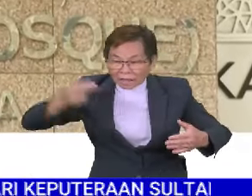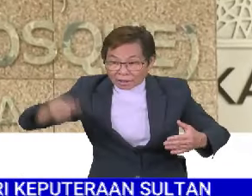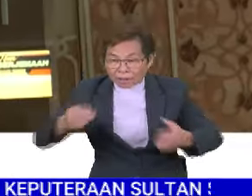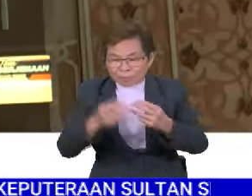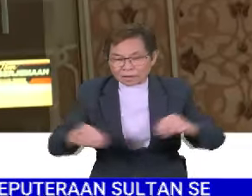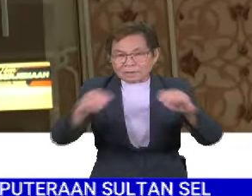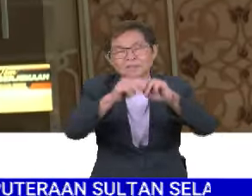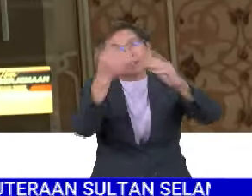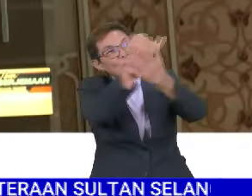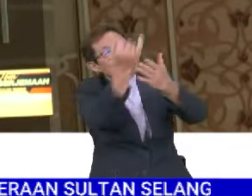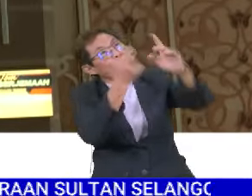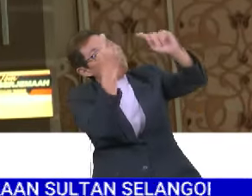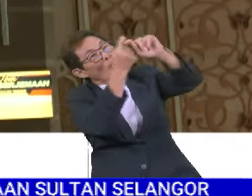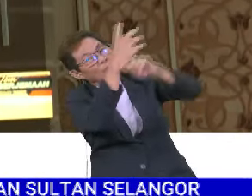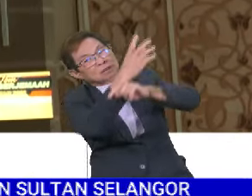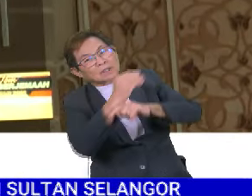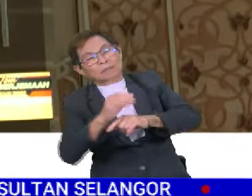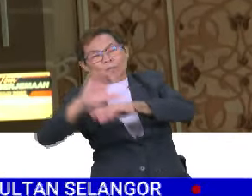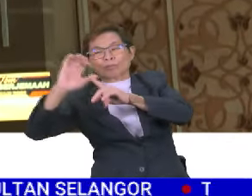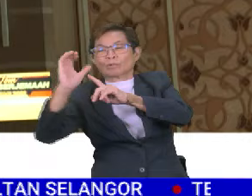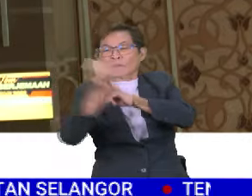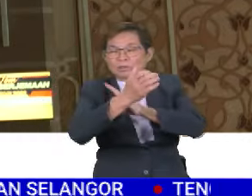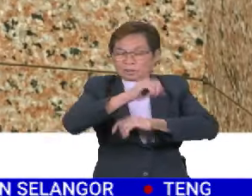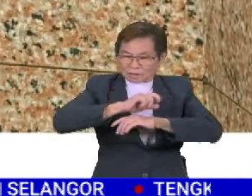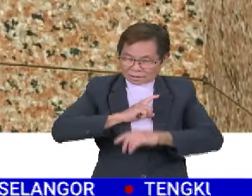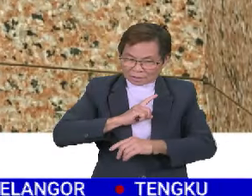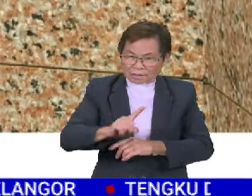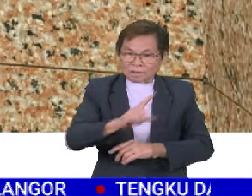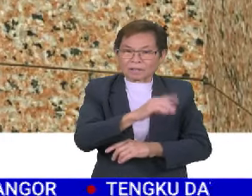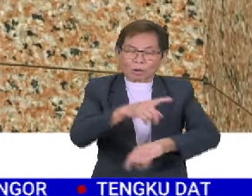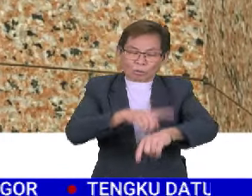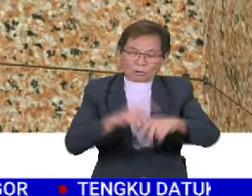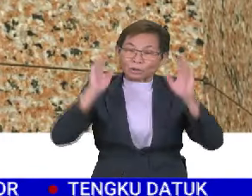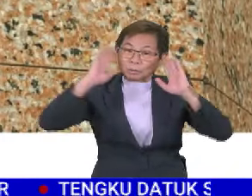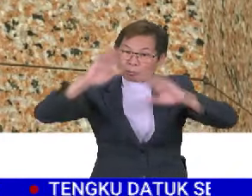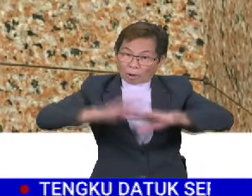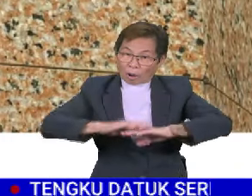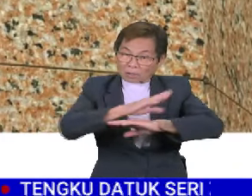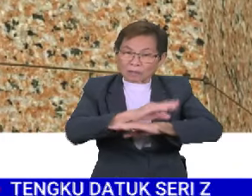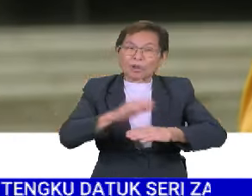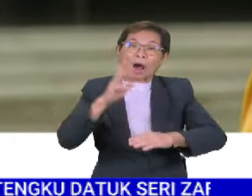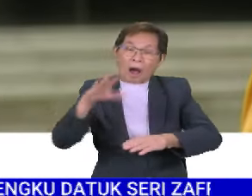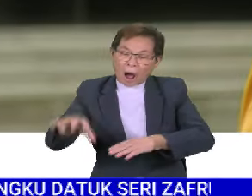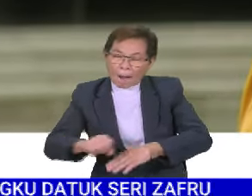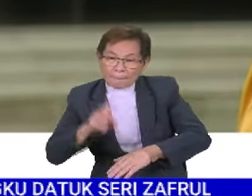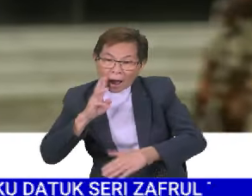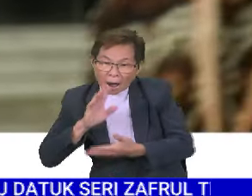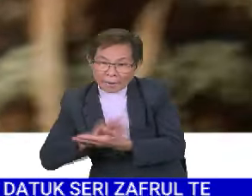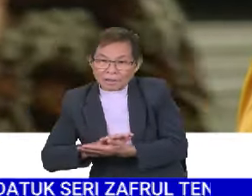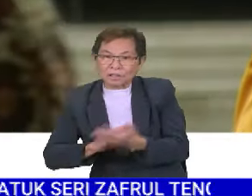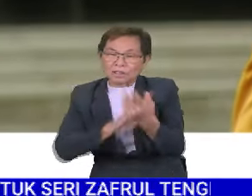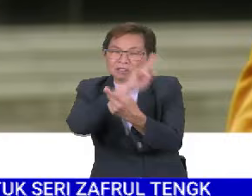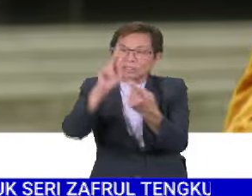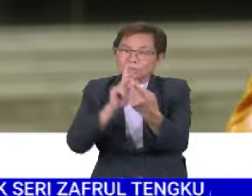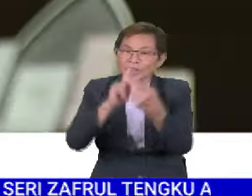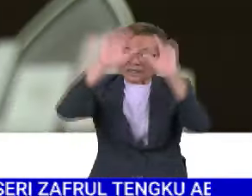bina dan reka bentuk peradaban Islam, kaedah bersolat mahupun berwuduk bersesuaian dengan cara